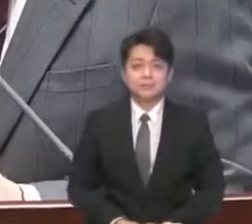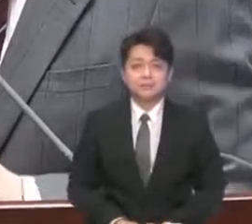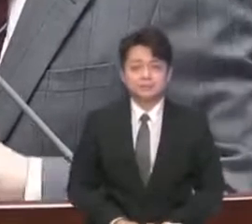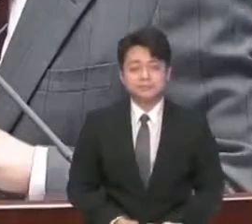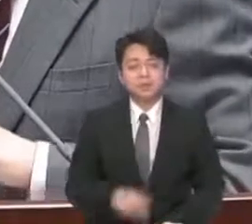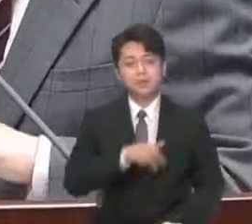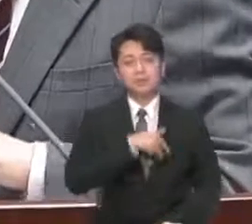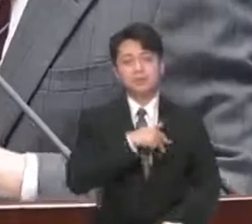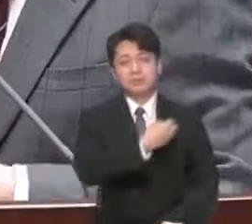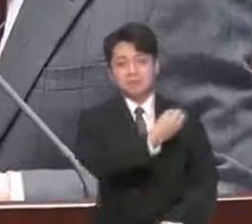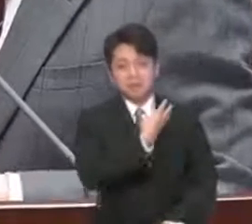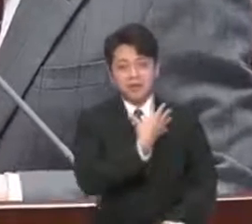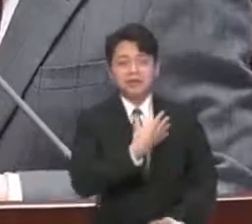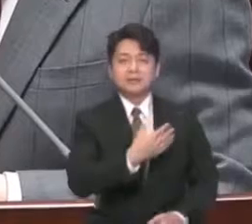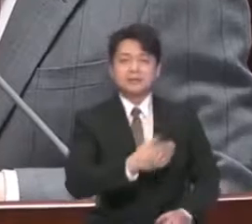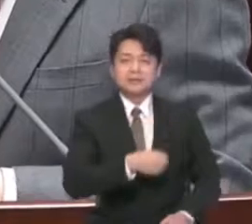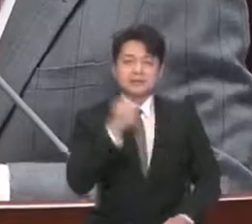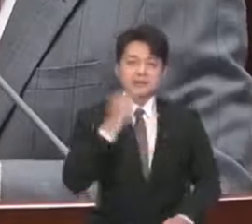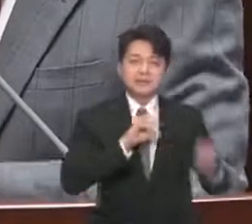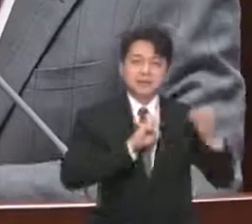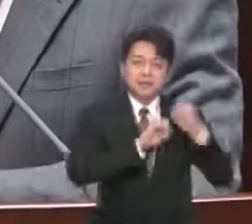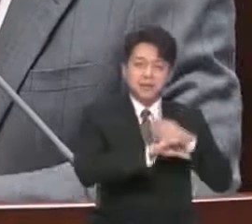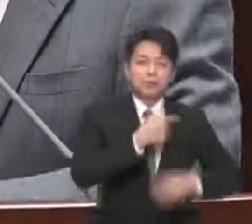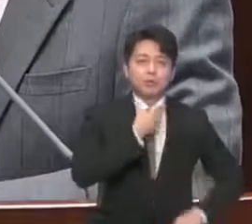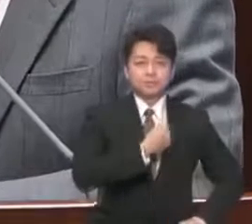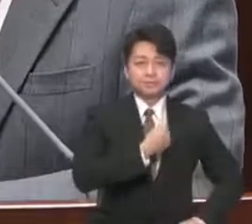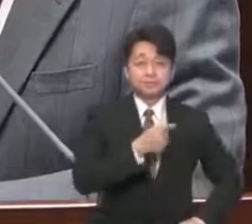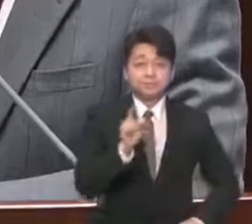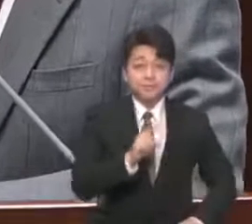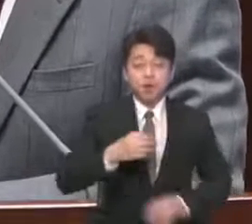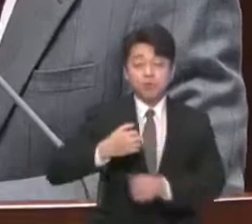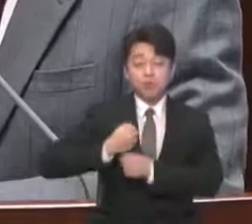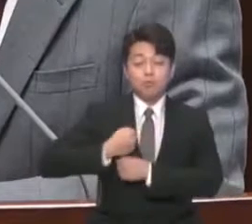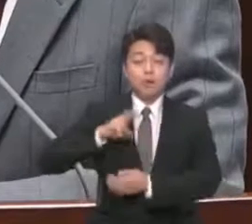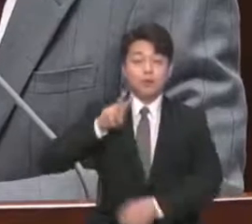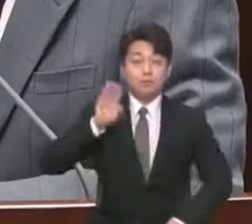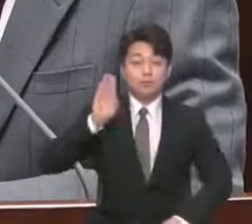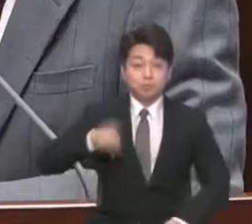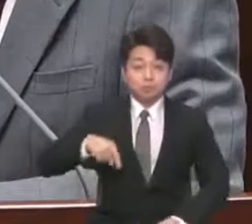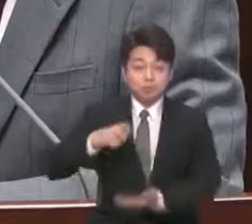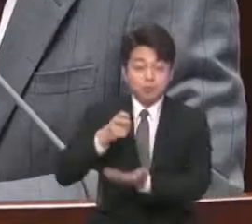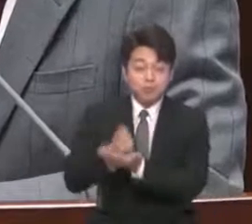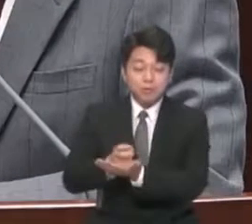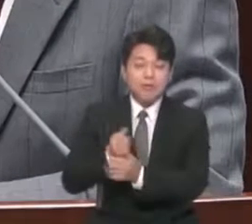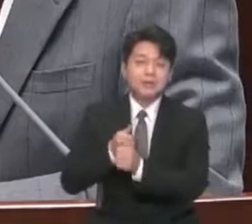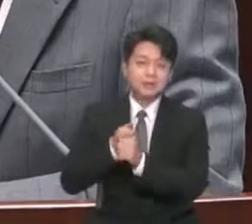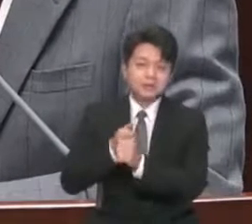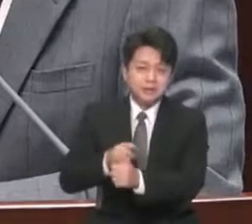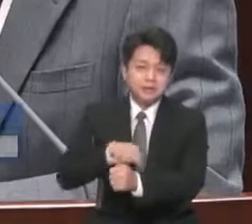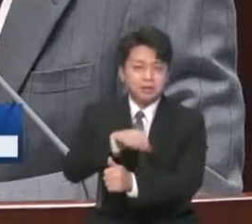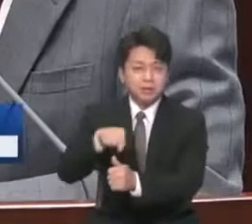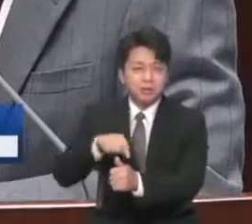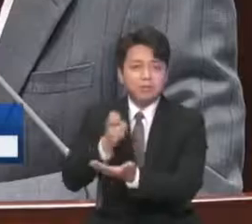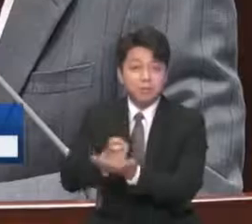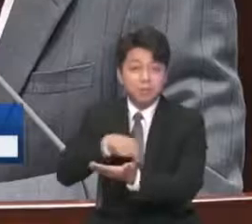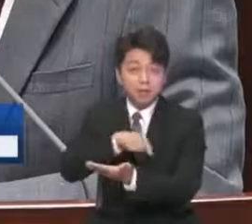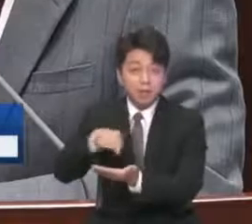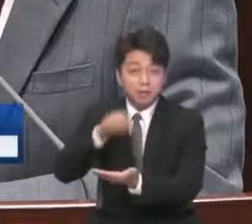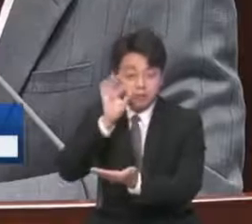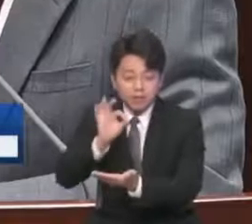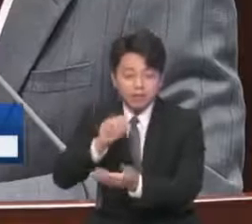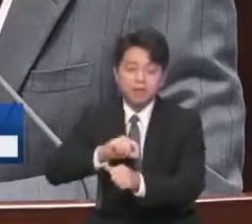제가 다시 한번 말씀을 드리지만은 우리 국방부의 관련 규정이나 훈령이나 이런 것들은 어느 특수한 한